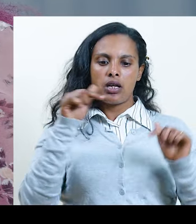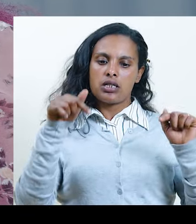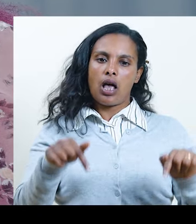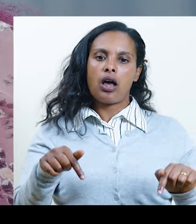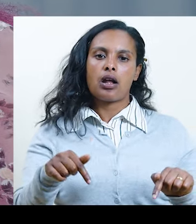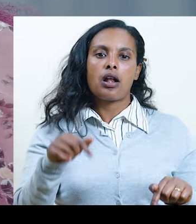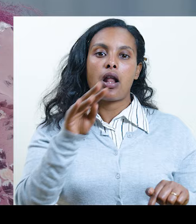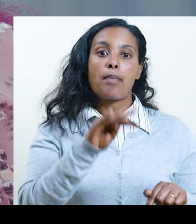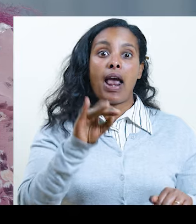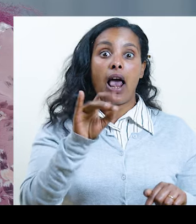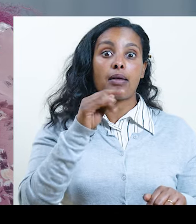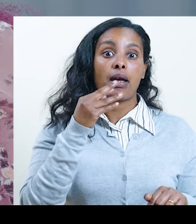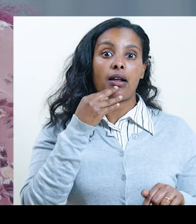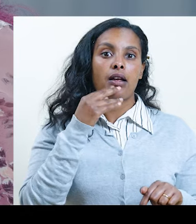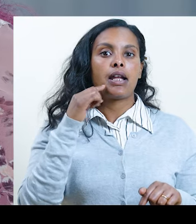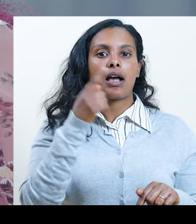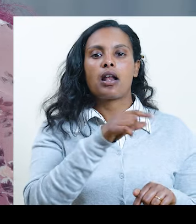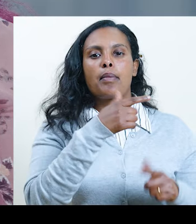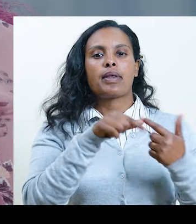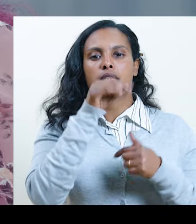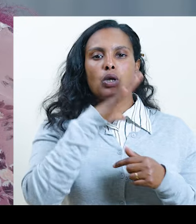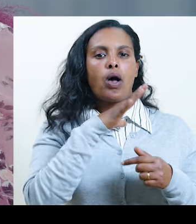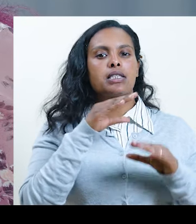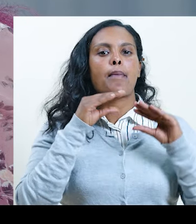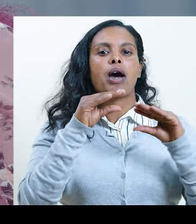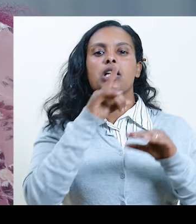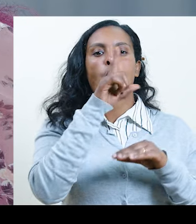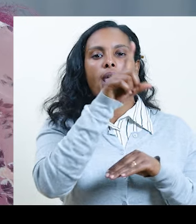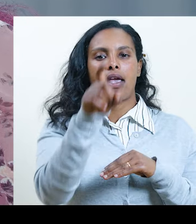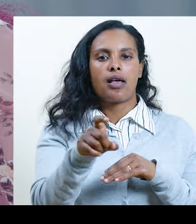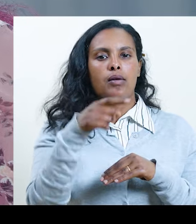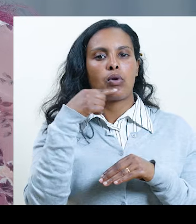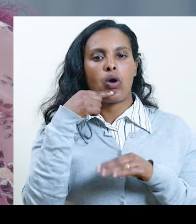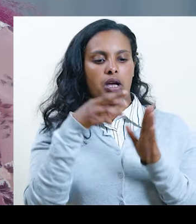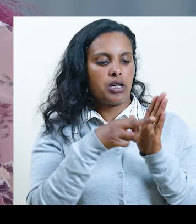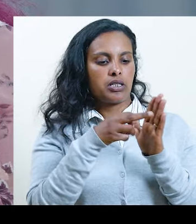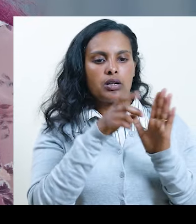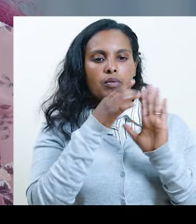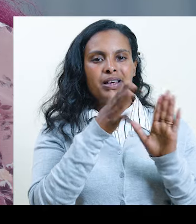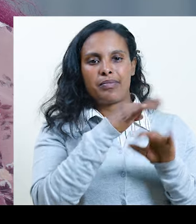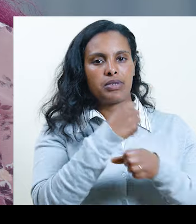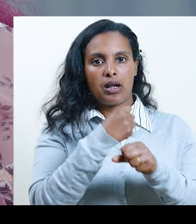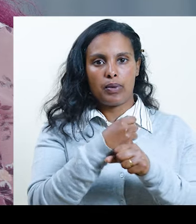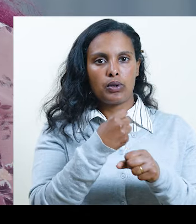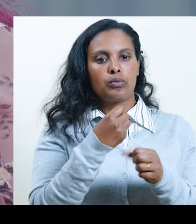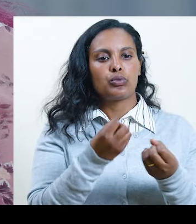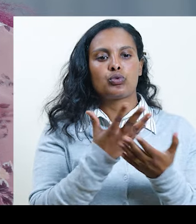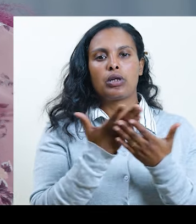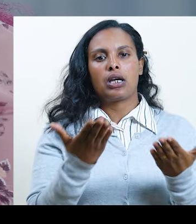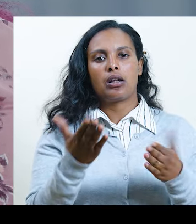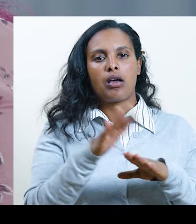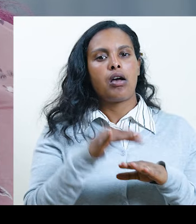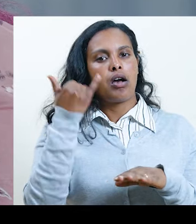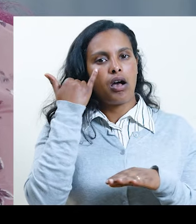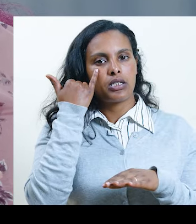ስለዚህ ዛሬ ለሜላት የተሰጠው ፍርድ ነገ ለሚመጣው ሰው አስተማሪ ነው ወይ ብሎ ህግ ደግሞ ቢሰራበት እዚህ ነገር